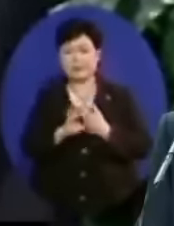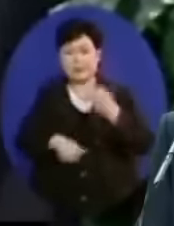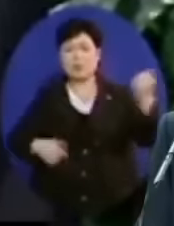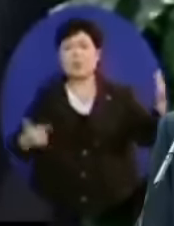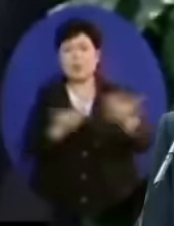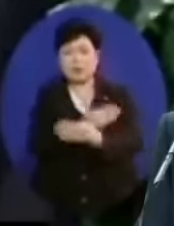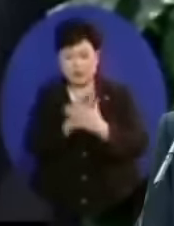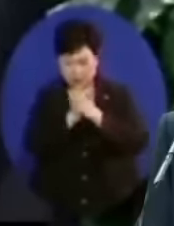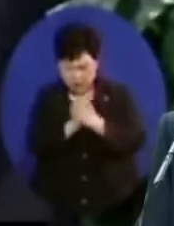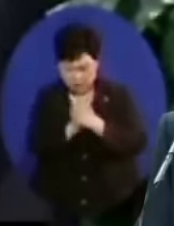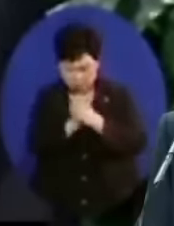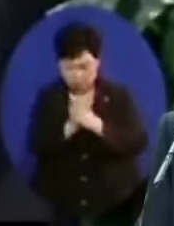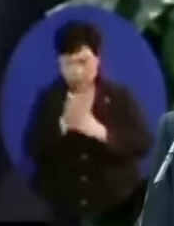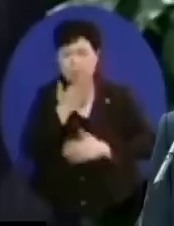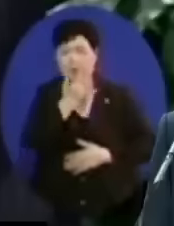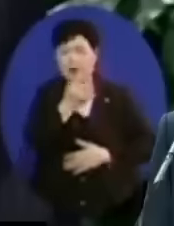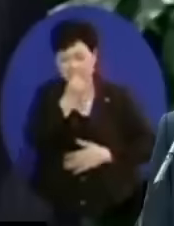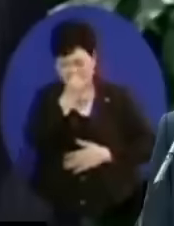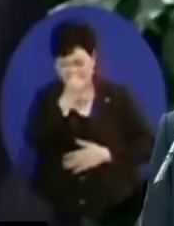회개의 기도를 안 할 수가 없습니다.